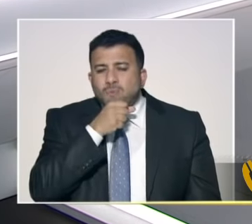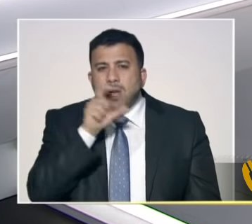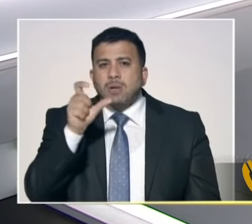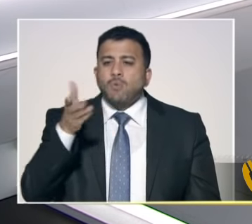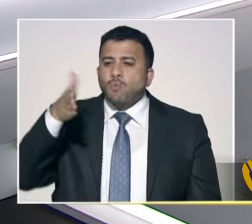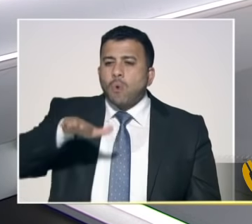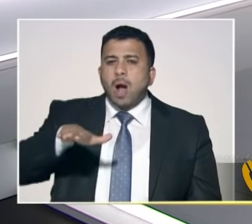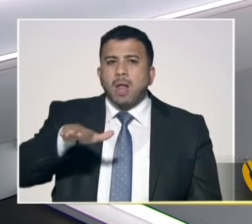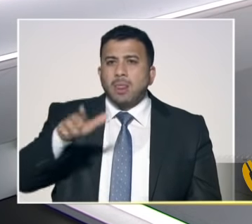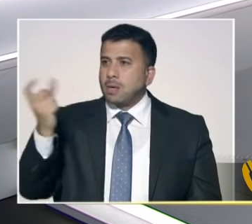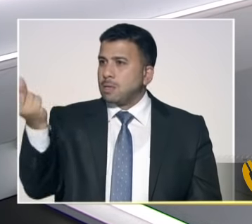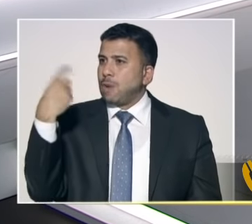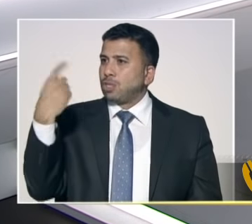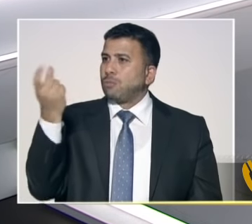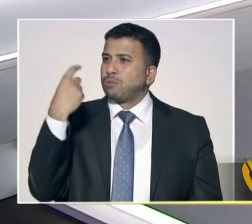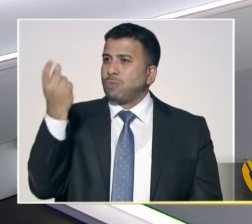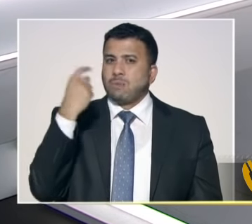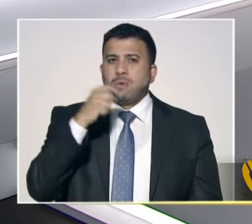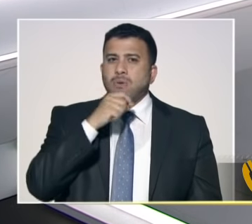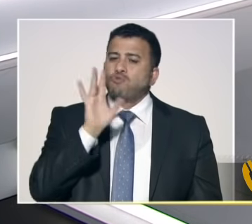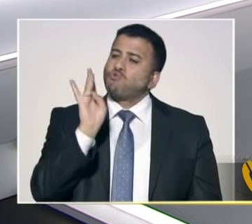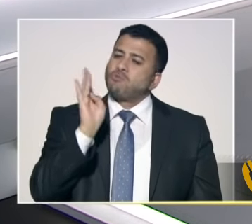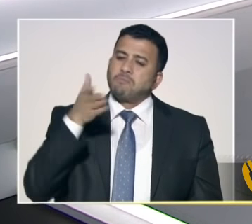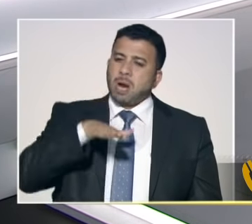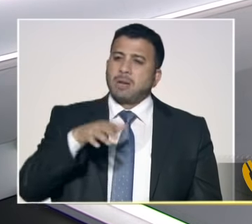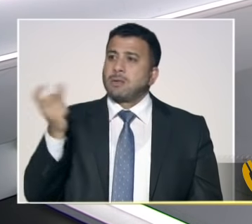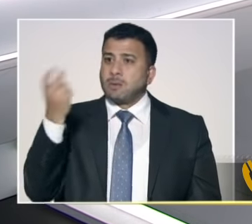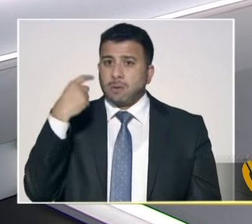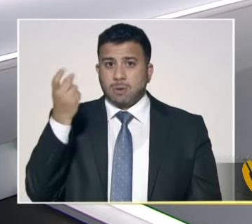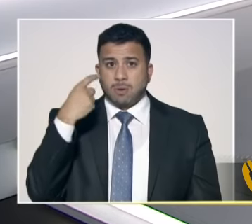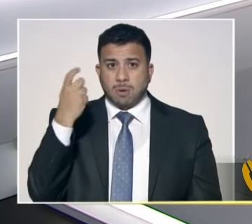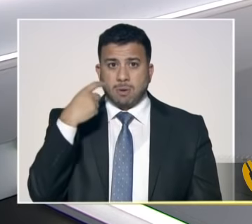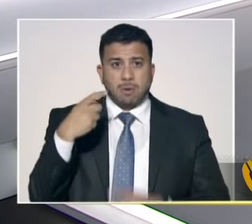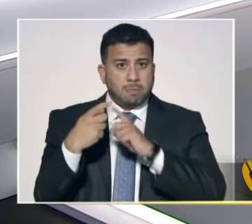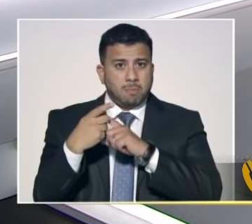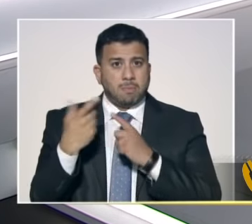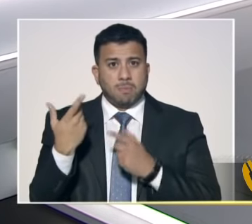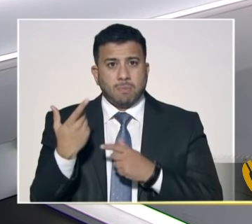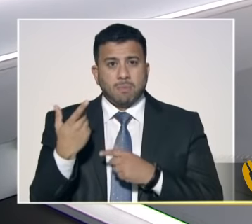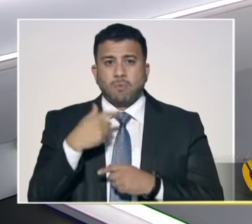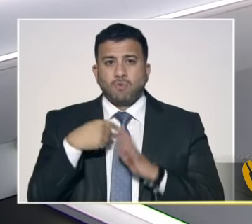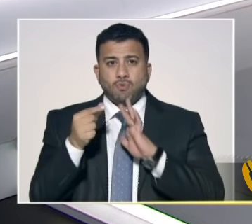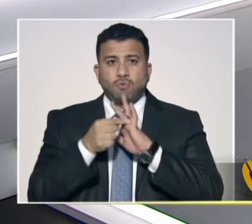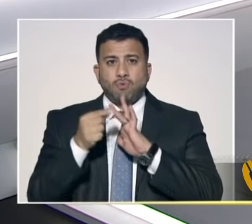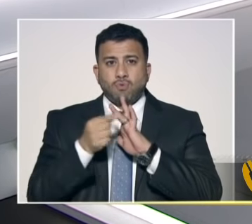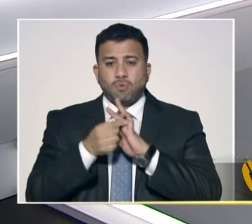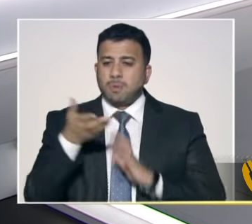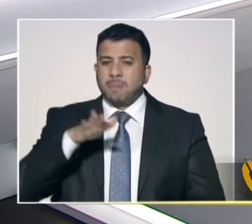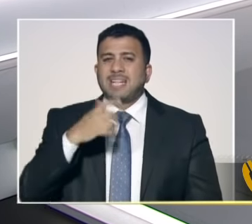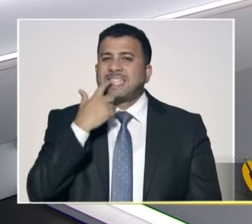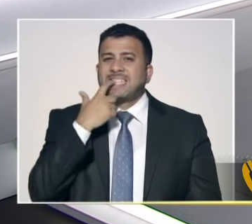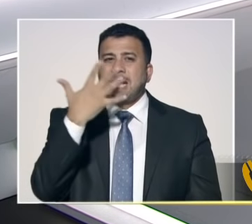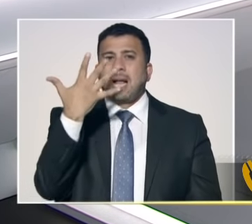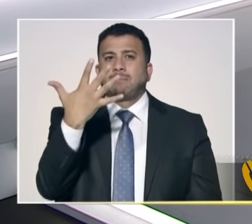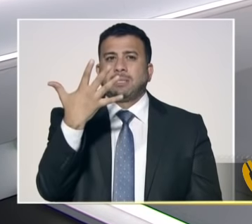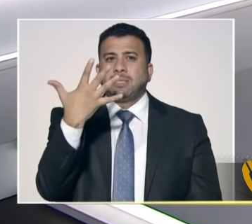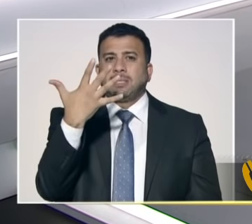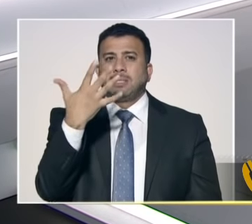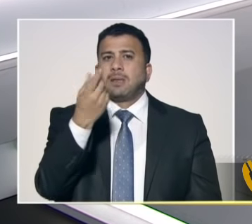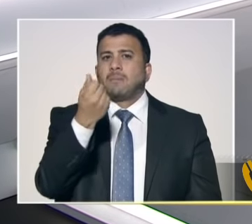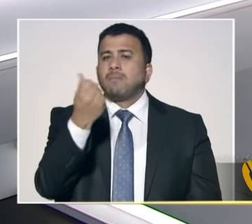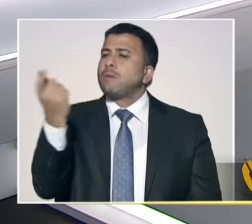أو لا؟ هذا الأول. وأنا يعني عندي زوجي متوفي لي 5 سنوات وترك لي هذا